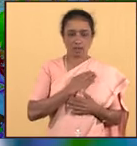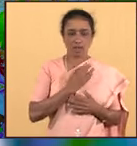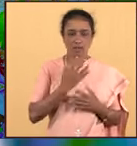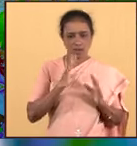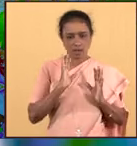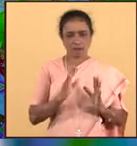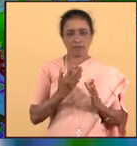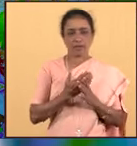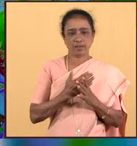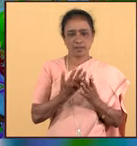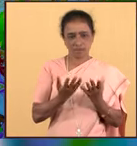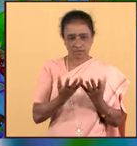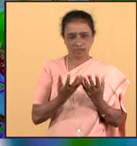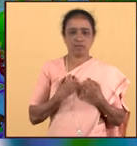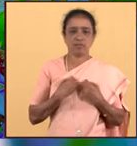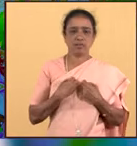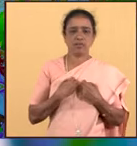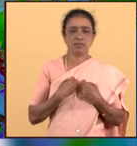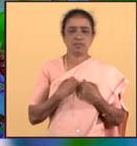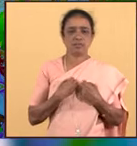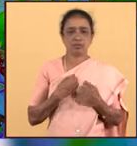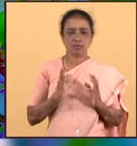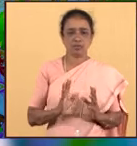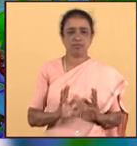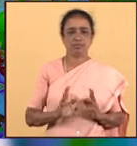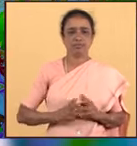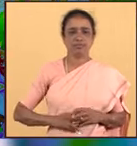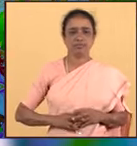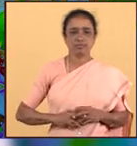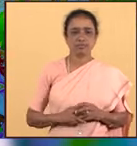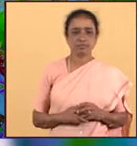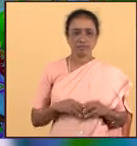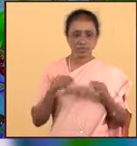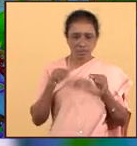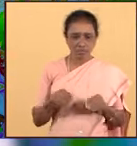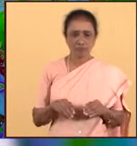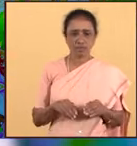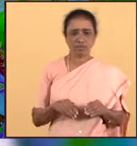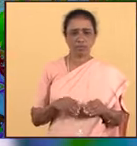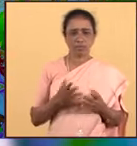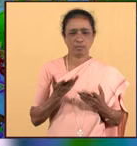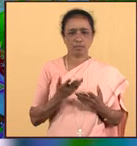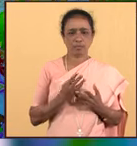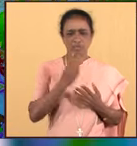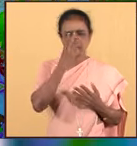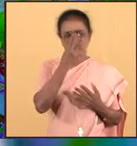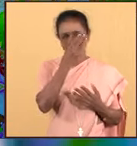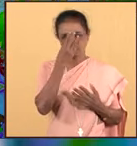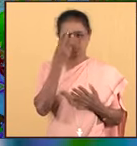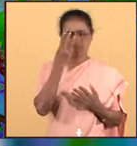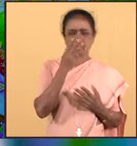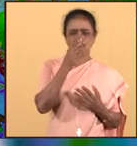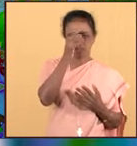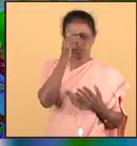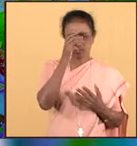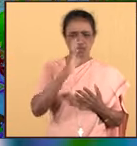மீது இருக்கக்கூடிய அக்கறை எல்லாமே எனது அந்த மக்களுக்கு இருக்கக்கூடியதாக நினைச்சினோம் இருக்கணும். இப்போ இந்த மதம் பார்த்து பார்த்துட்டு